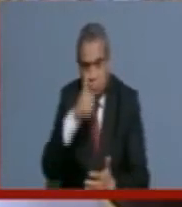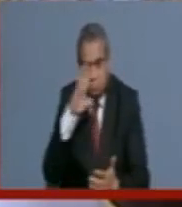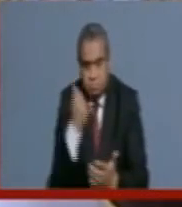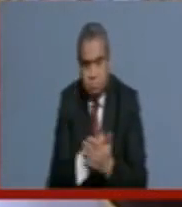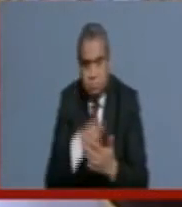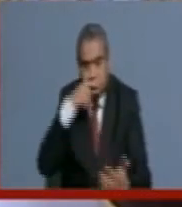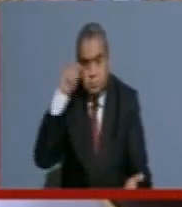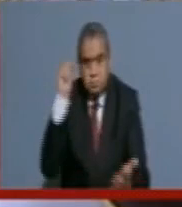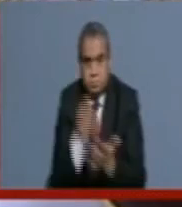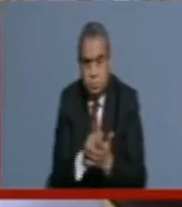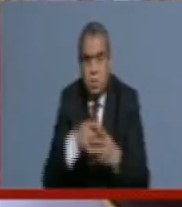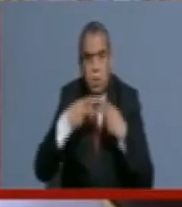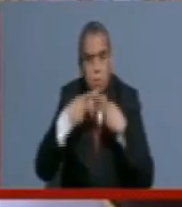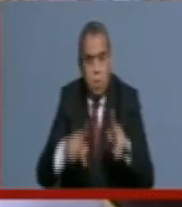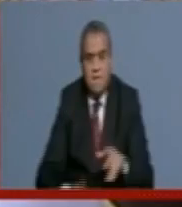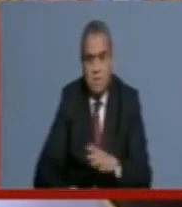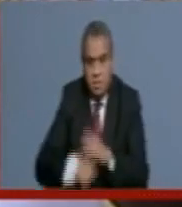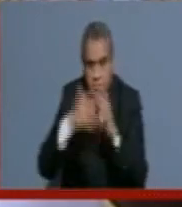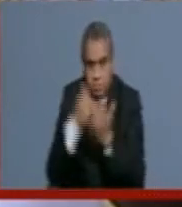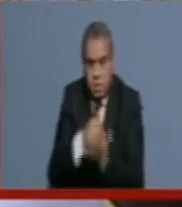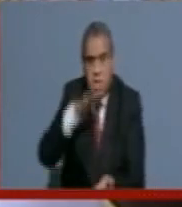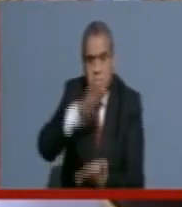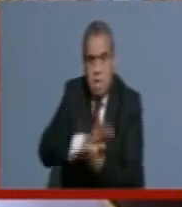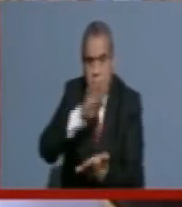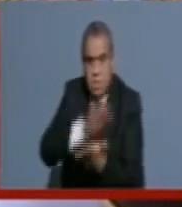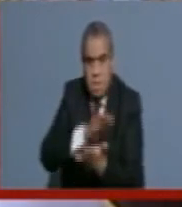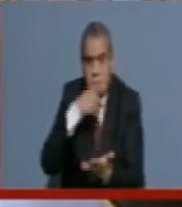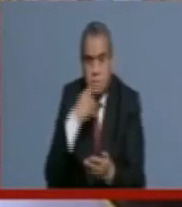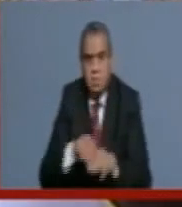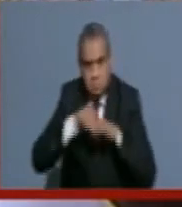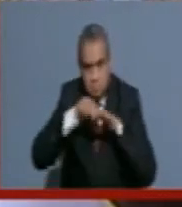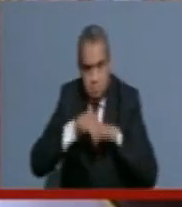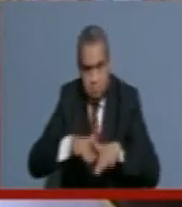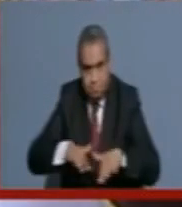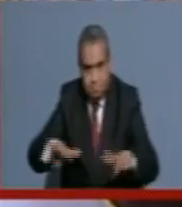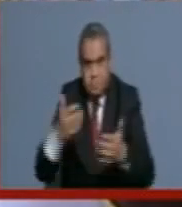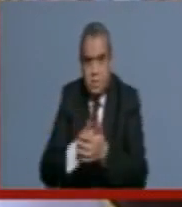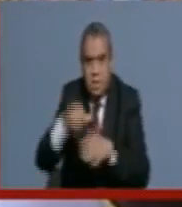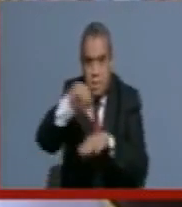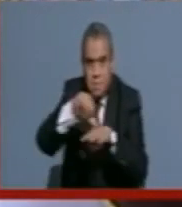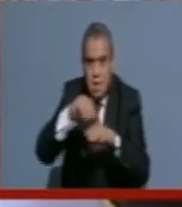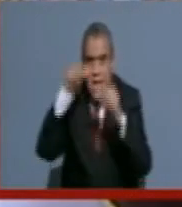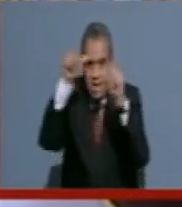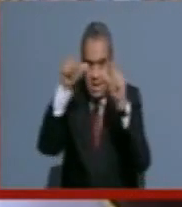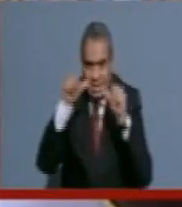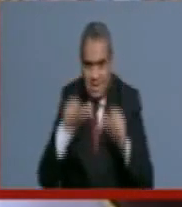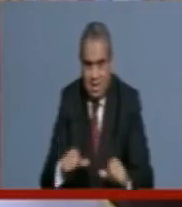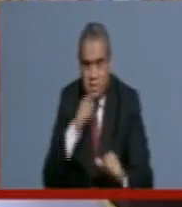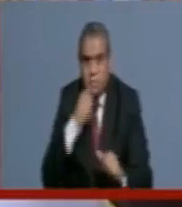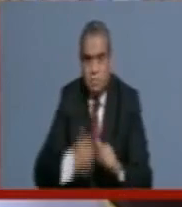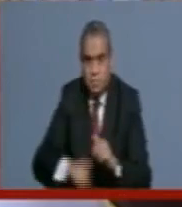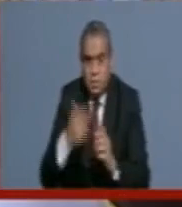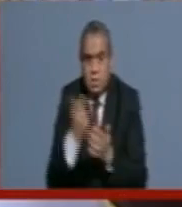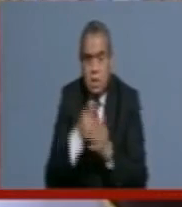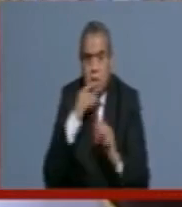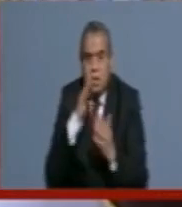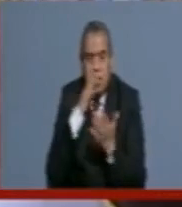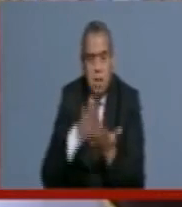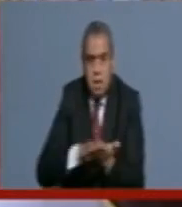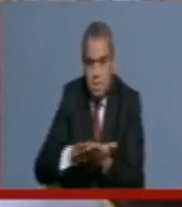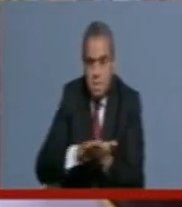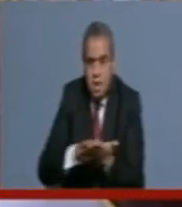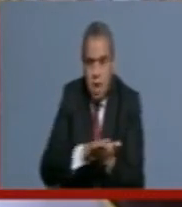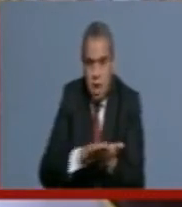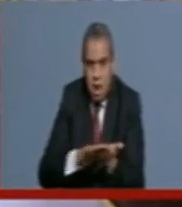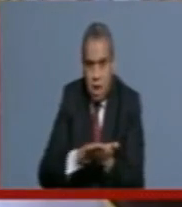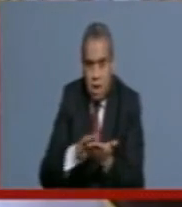الموافقة عليه وطبعناه ووزعناه على كل المقرات. عملنا بطاقة برايل اللي هو كارت برايل. كارت